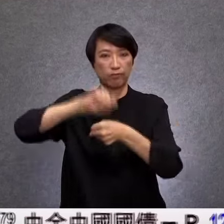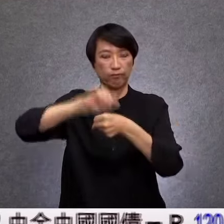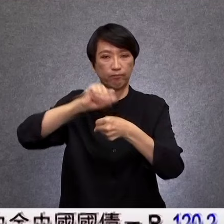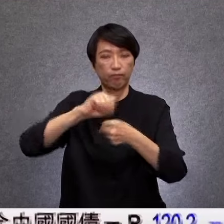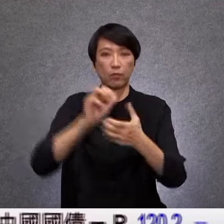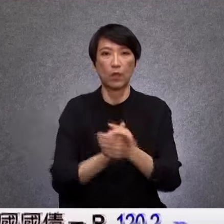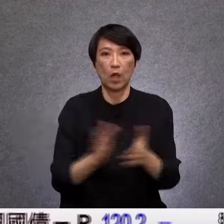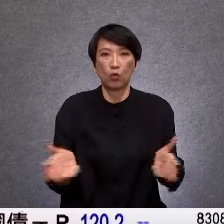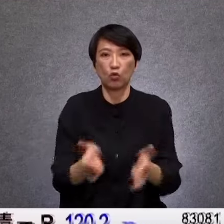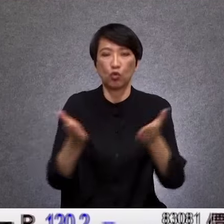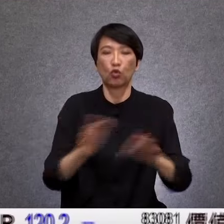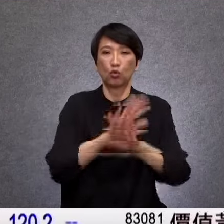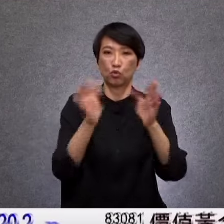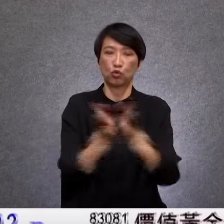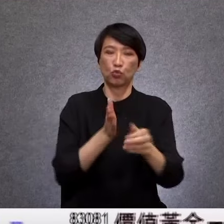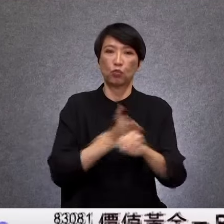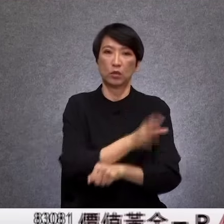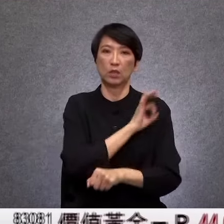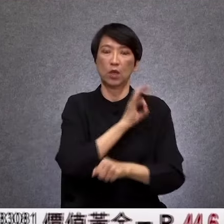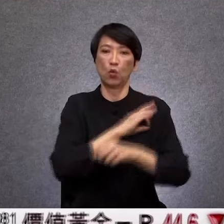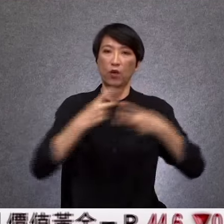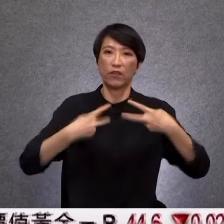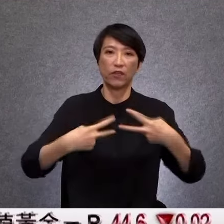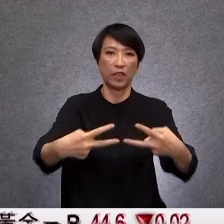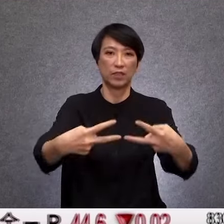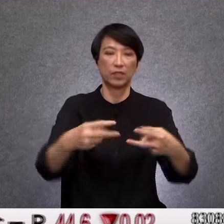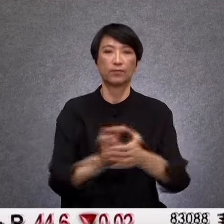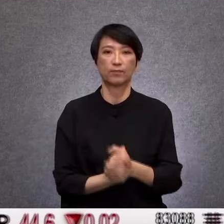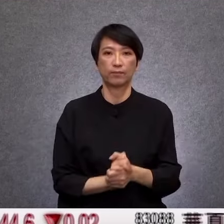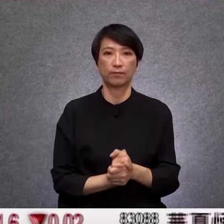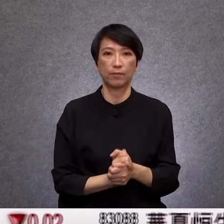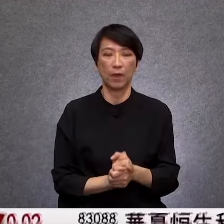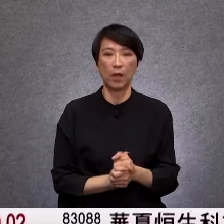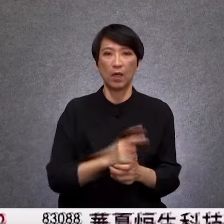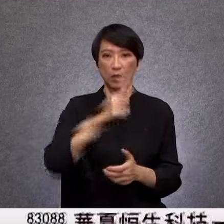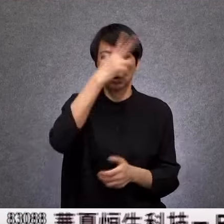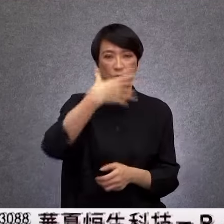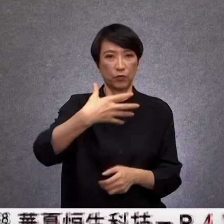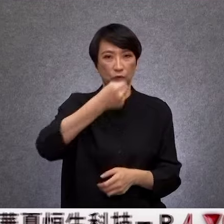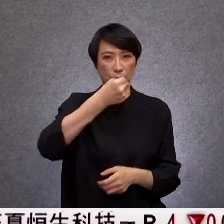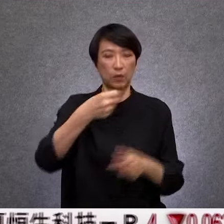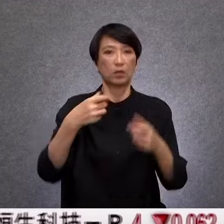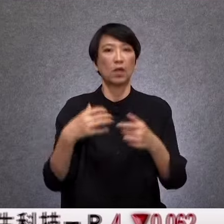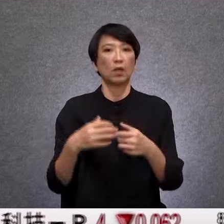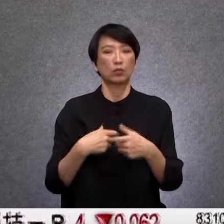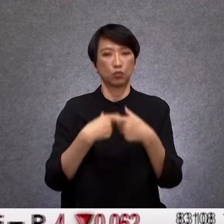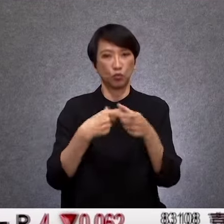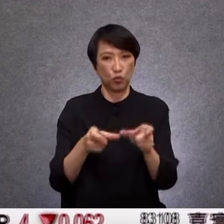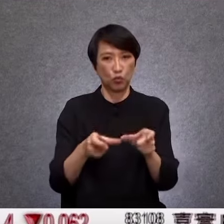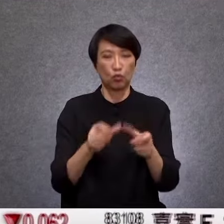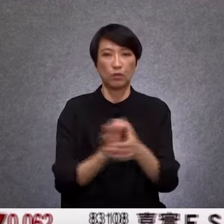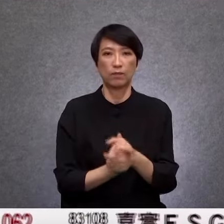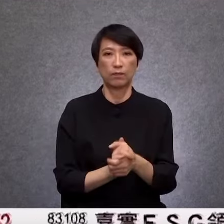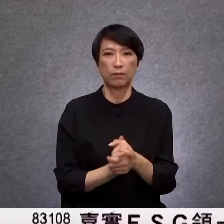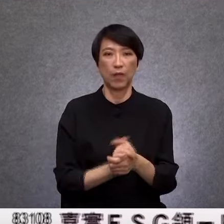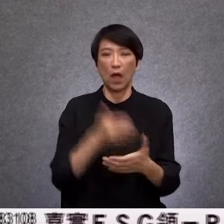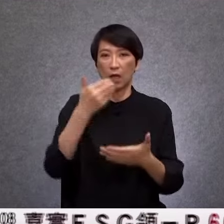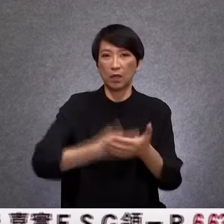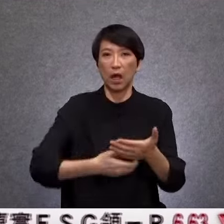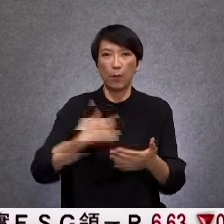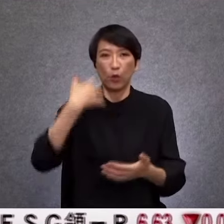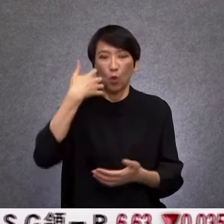好個經濟，大家收入增加，嚟到推動成個社會嘅發展嘅。 嗯，這個問責官員的人